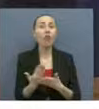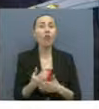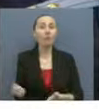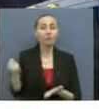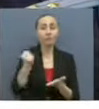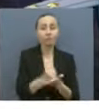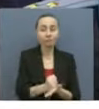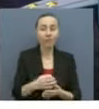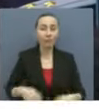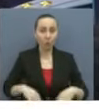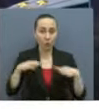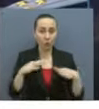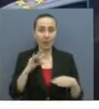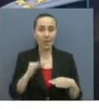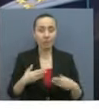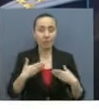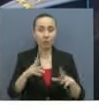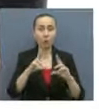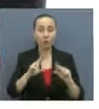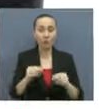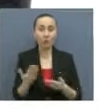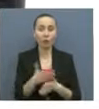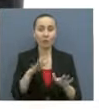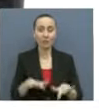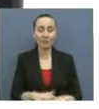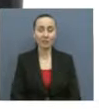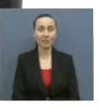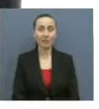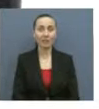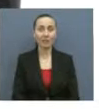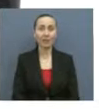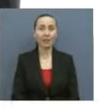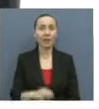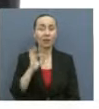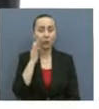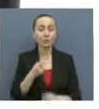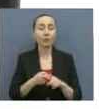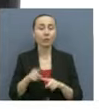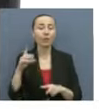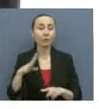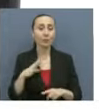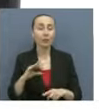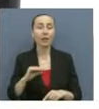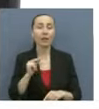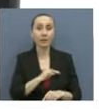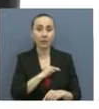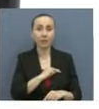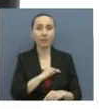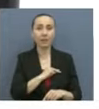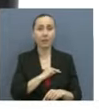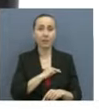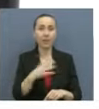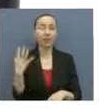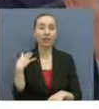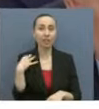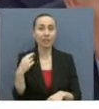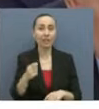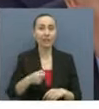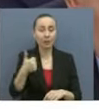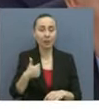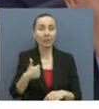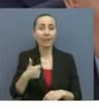и пожелал успехов на новом месте. Помощника прокурора района до начальника департамента Генеральной прокуратуры.